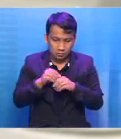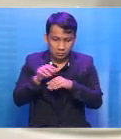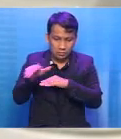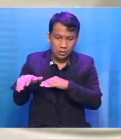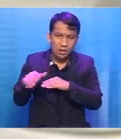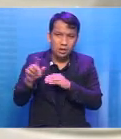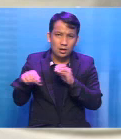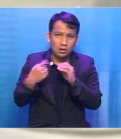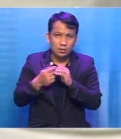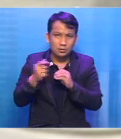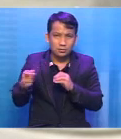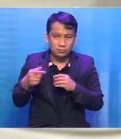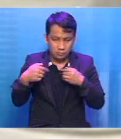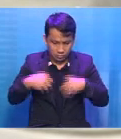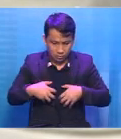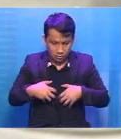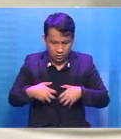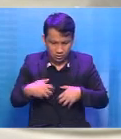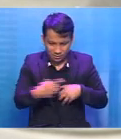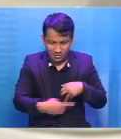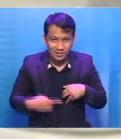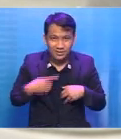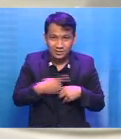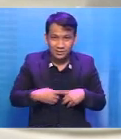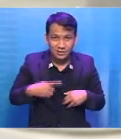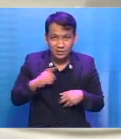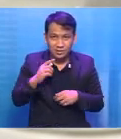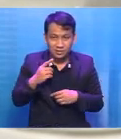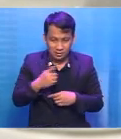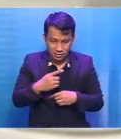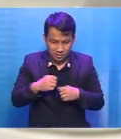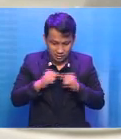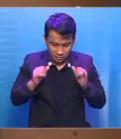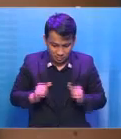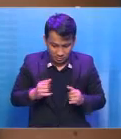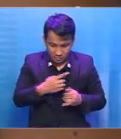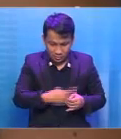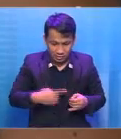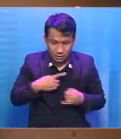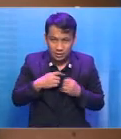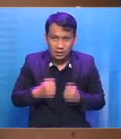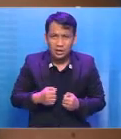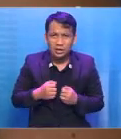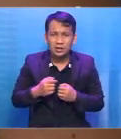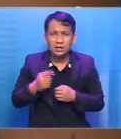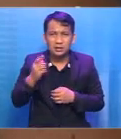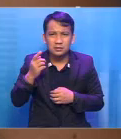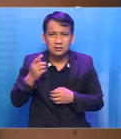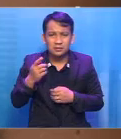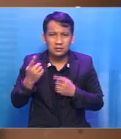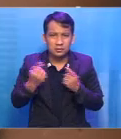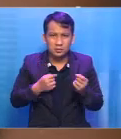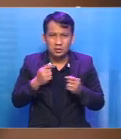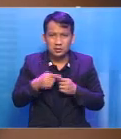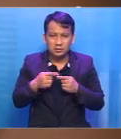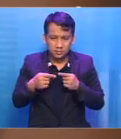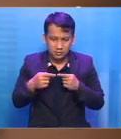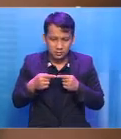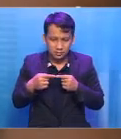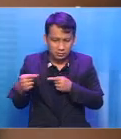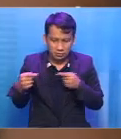sa digestive system natin para magkaroon ng